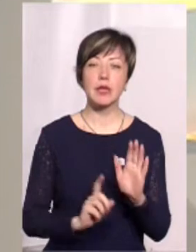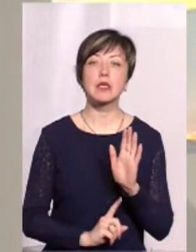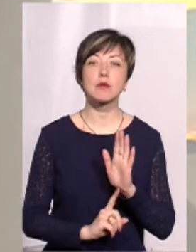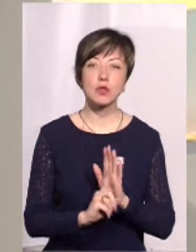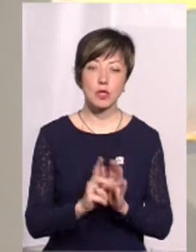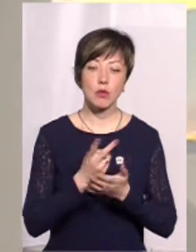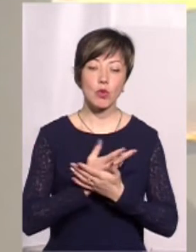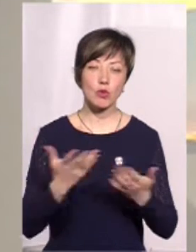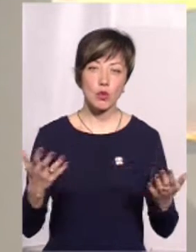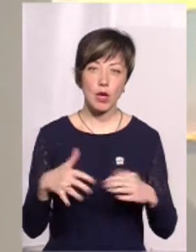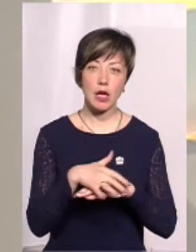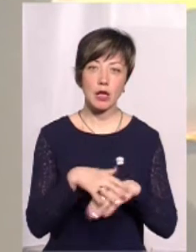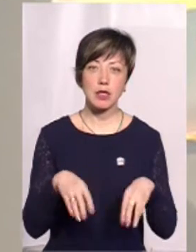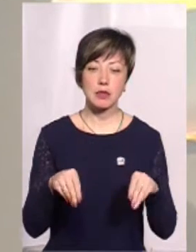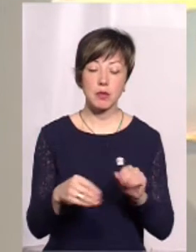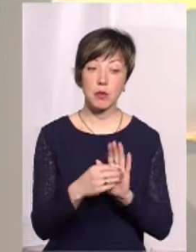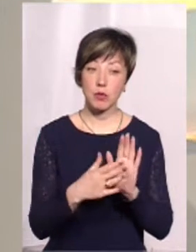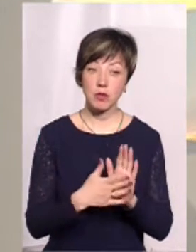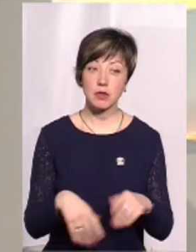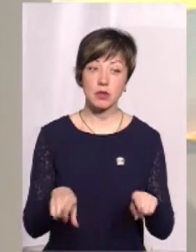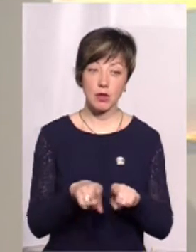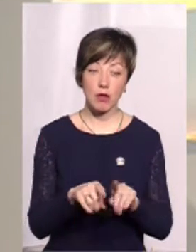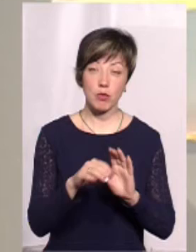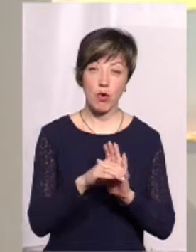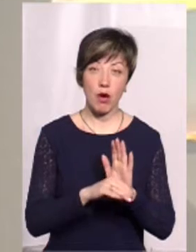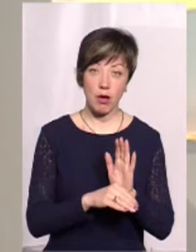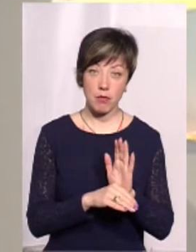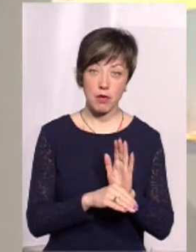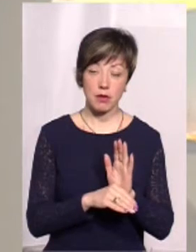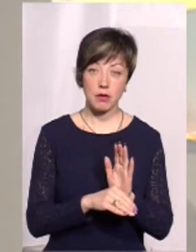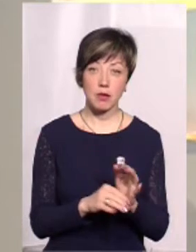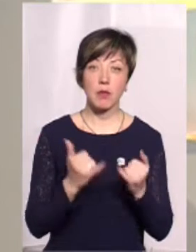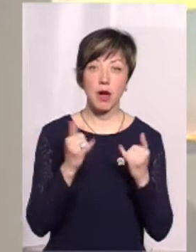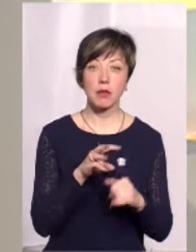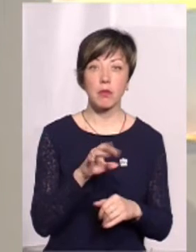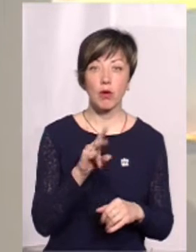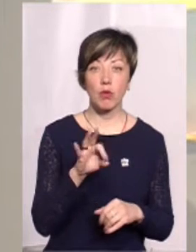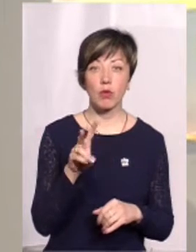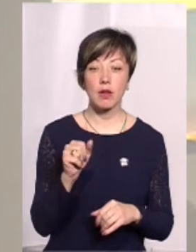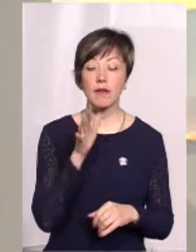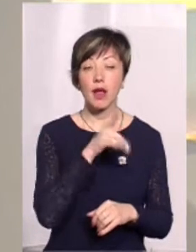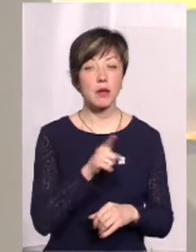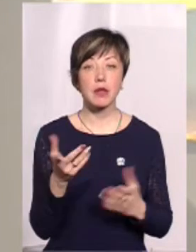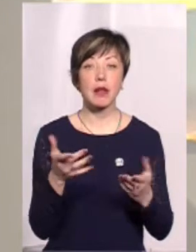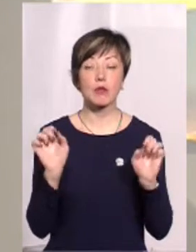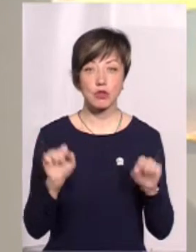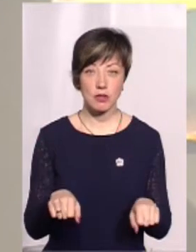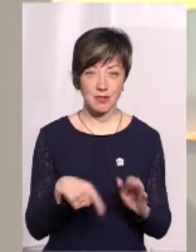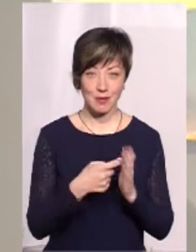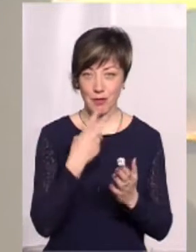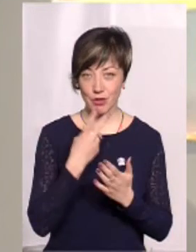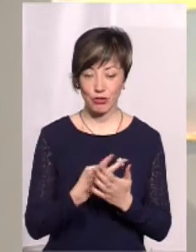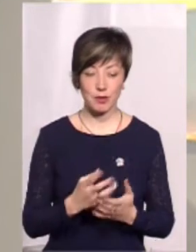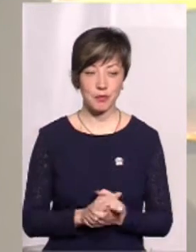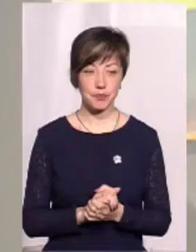Запустити прозорий ринок землі, прописано так в програмі. Пане Миколо, наскільки, в які терміни це можливо, як ви це